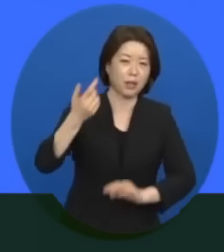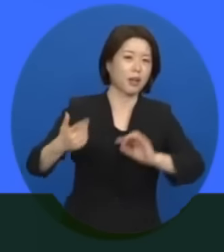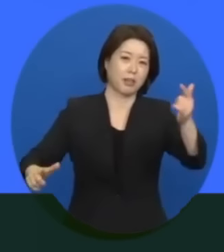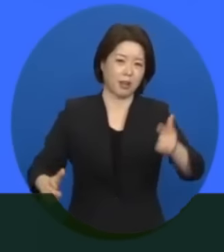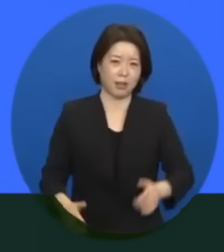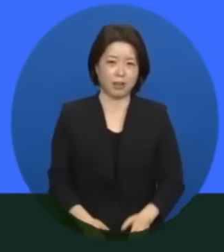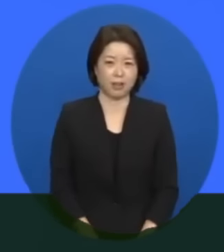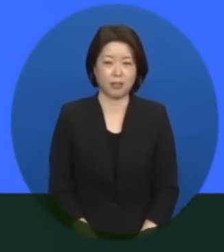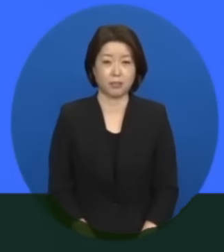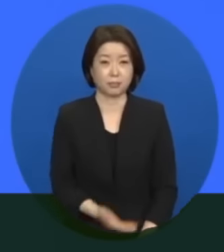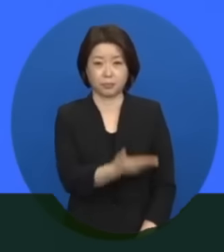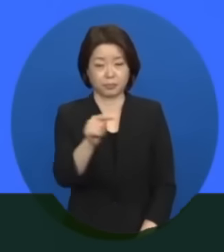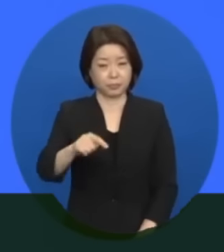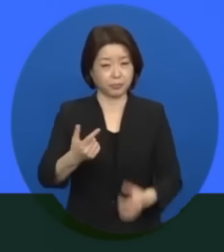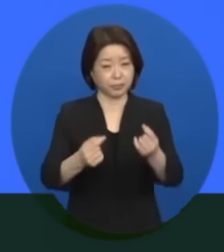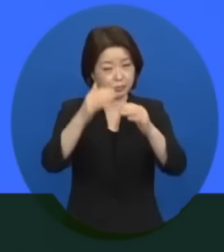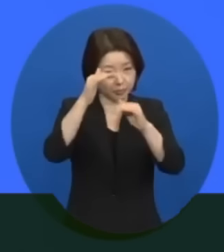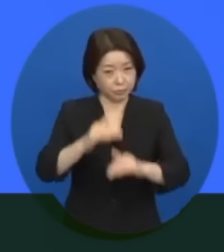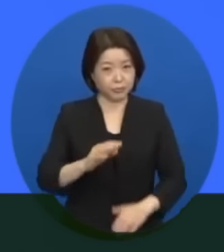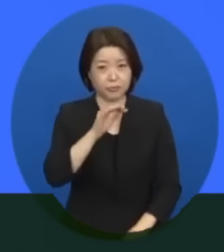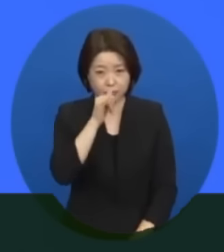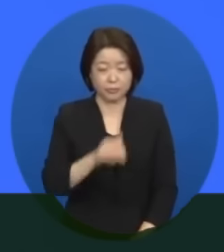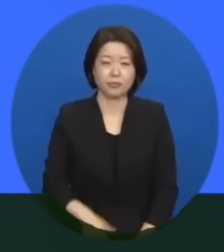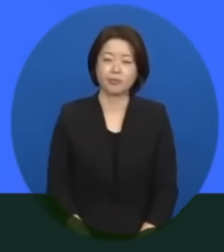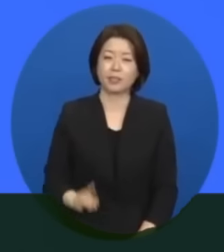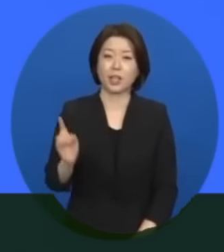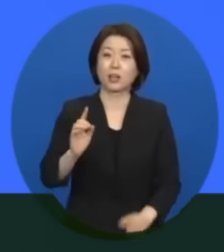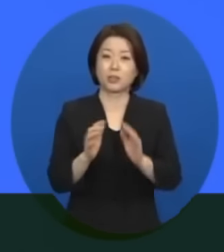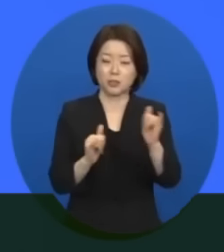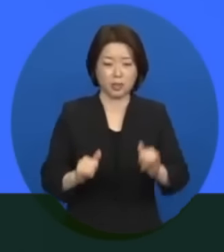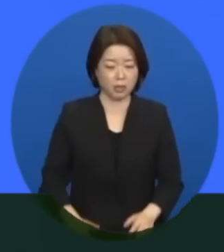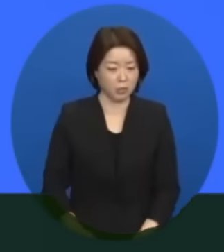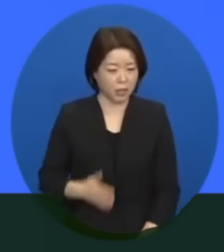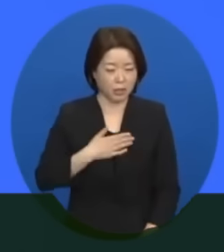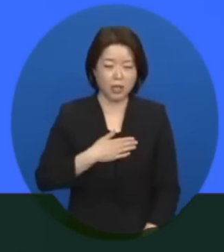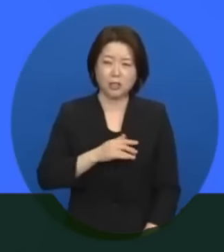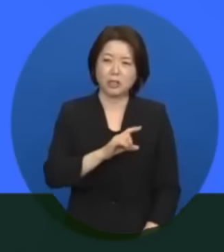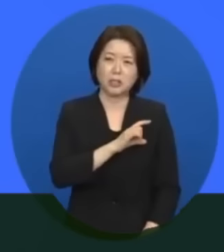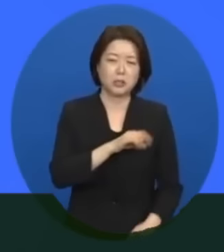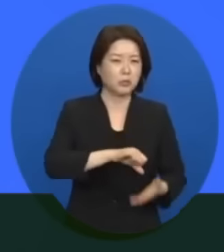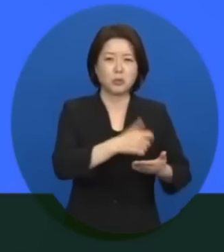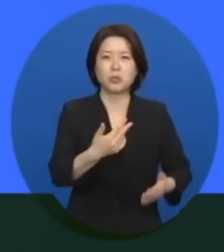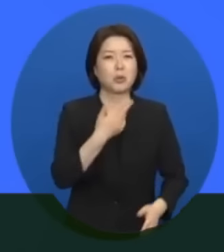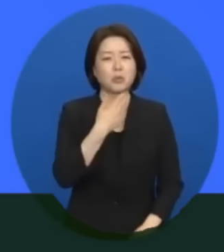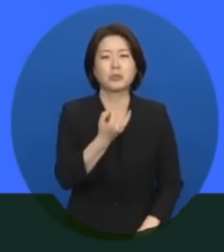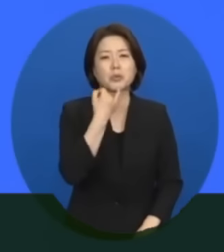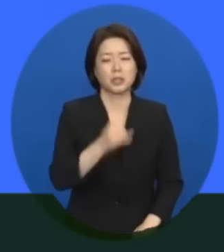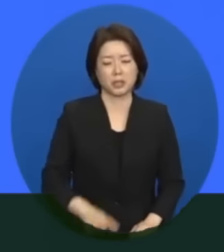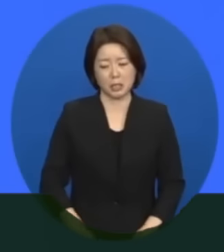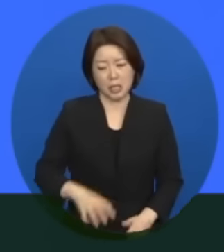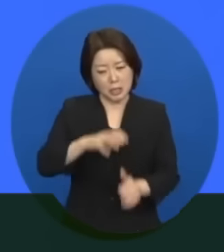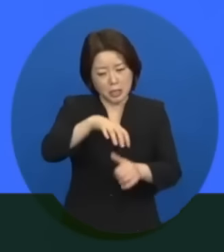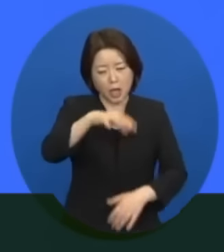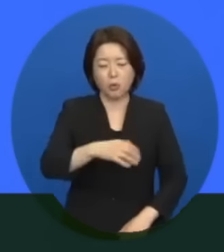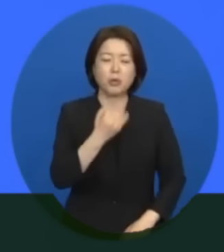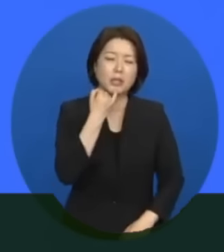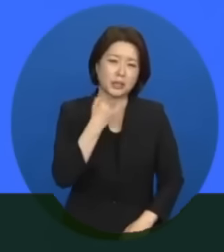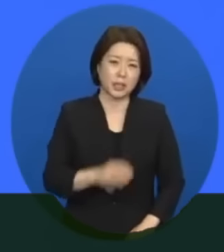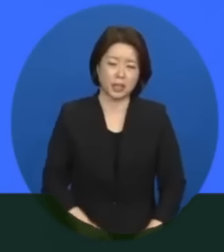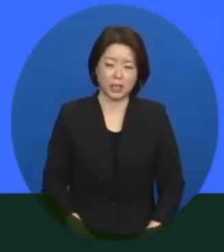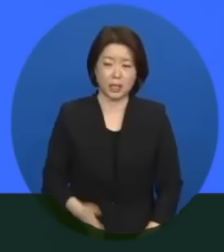혹시 이러한 과정들이 있습니까 어떤 분은 나는 무명이어도 좋은데 제한된 장소 있는 것도 좋은데 고난